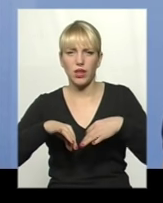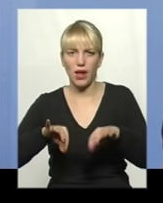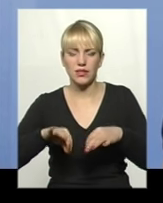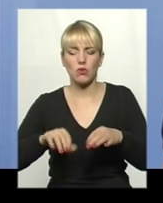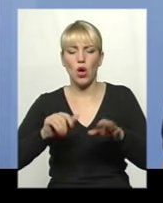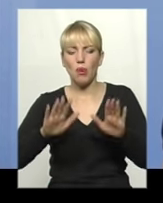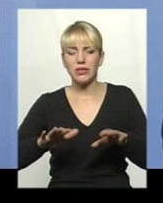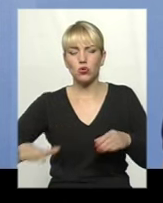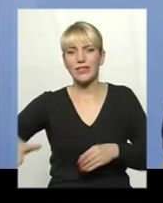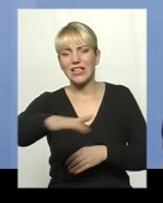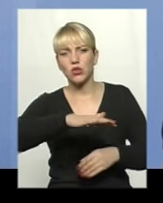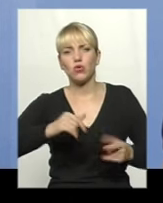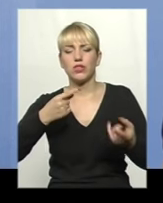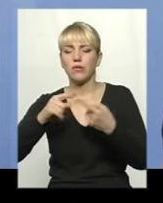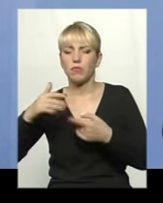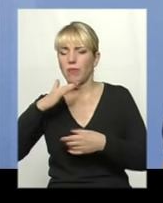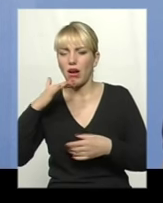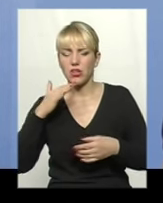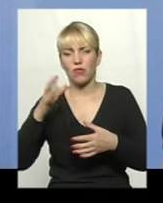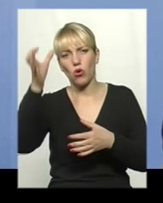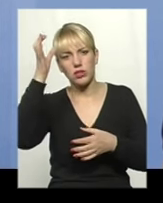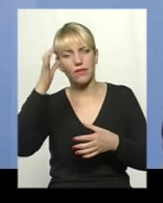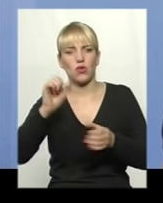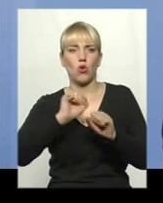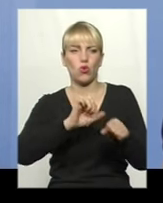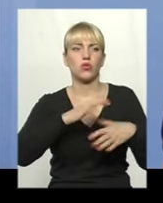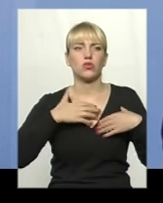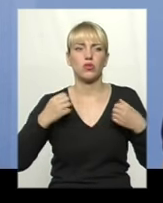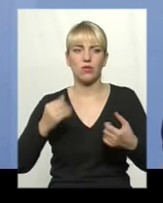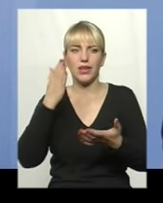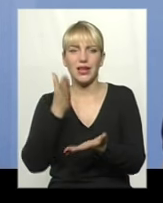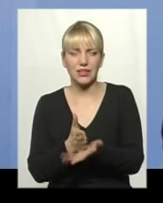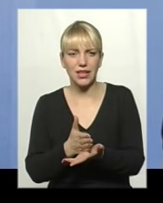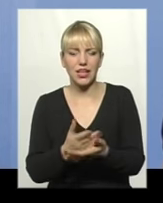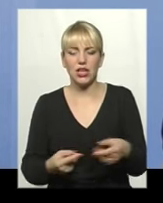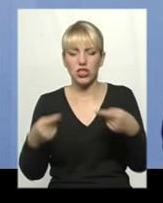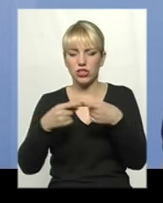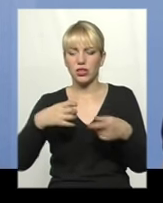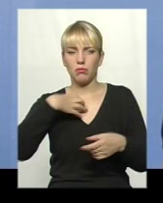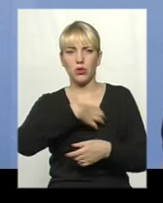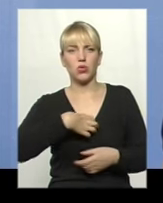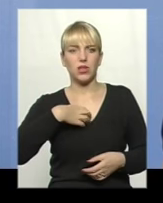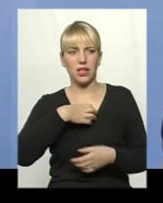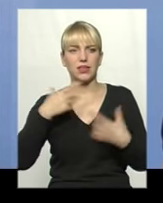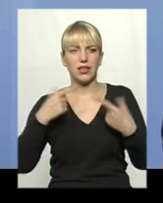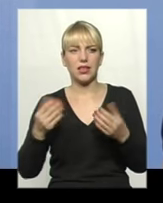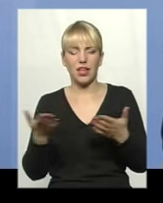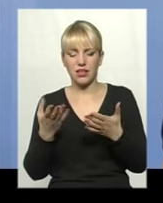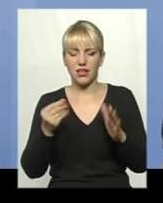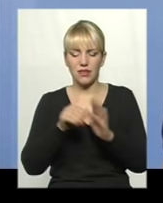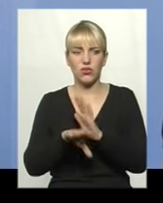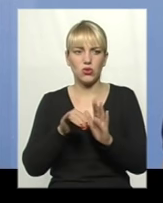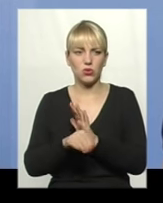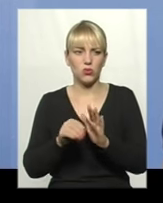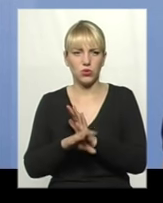середовищі, і в багатьох інших речах, і в освіті, і в охороні здоров'я. Є чіткі пріоритети, в які інвестується для того,